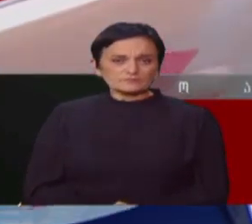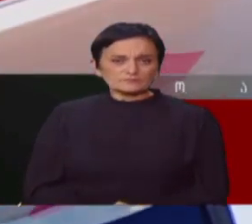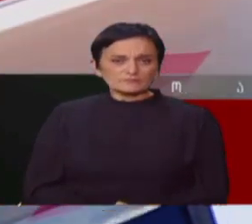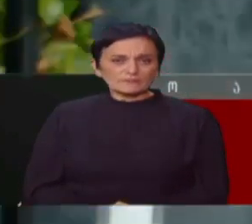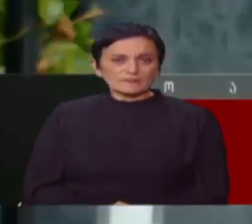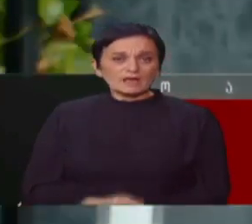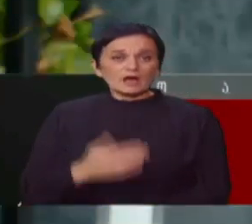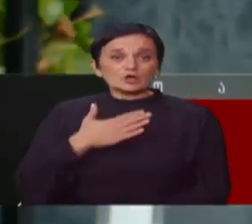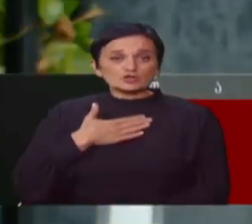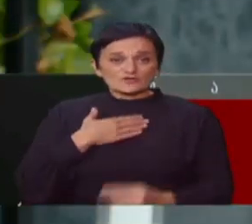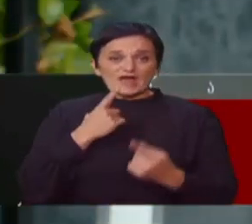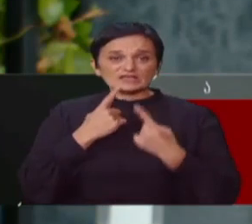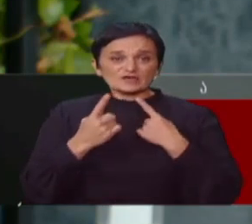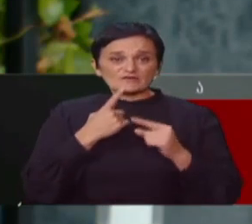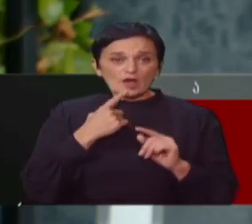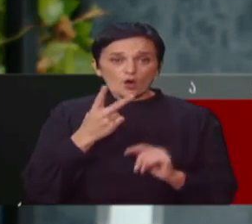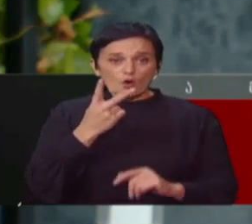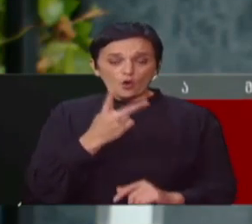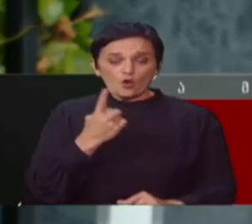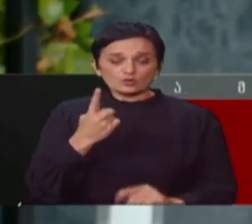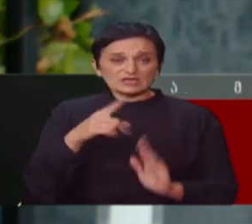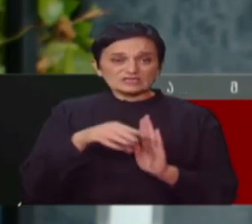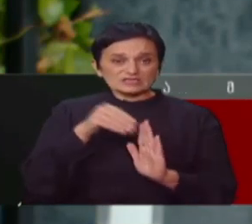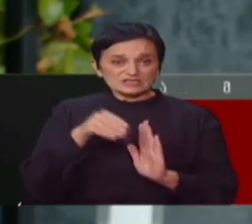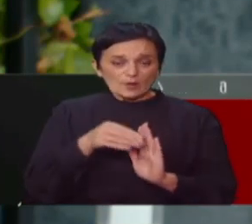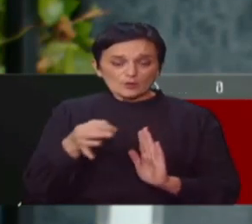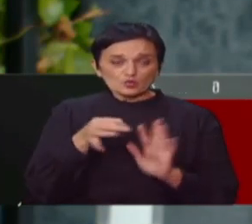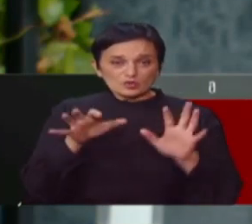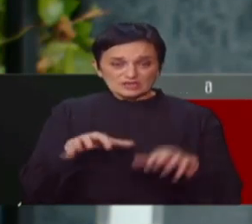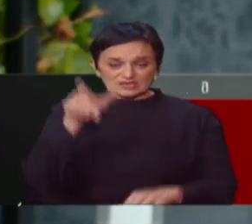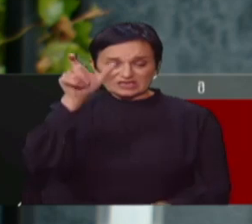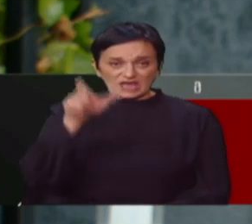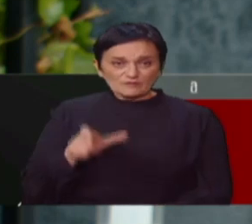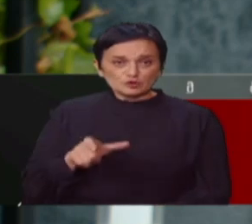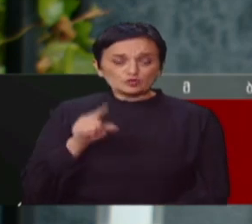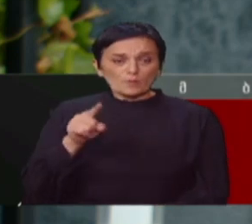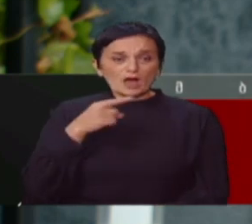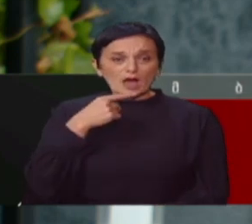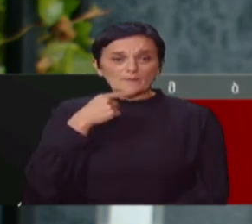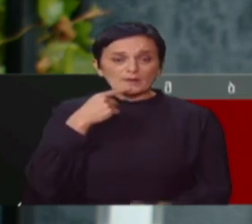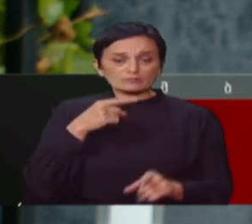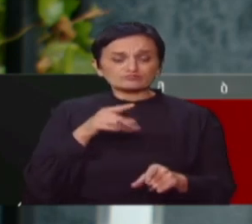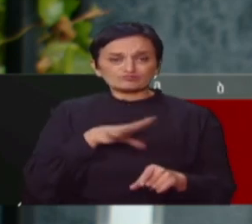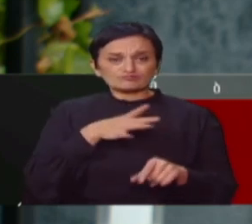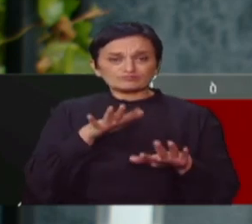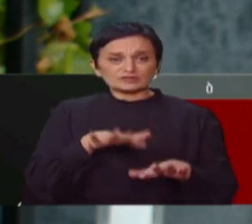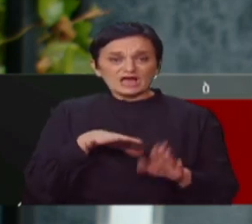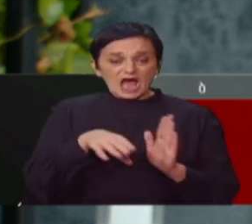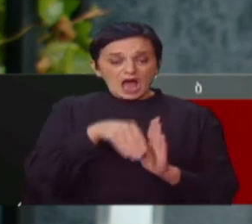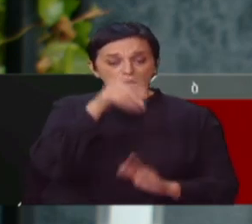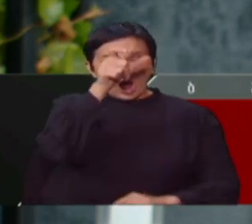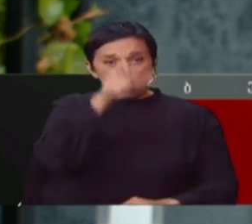Diag Maria, ჩვენ ვესაუბრეთ 21-ე საარჩევნო უბნის თავმჯდომარეს, ის ამბობს, რომ ადგილი ჰქონდა